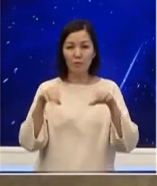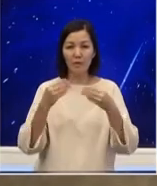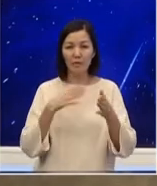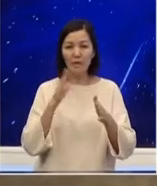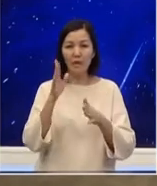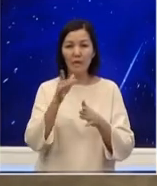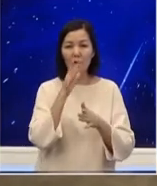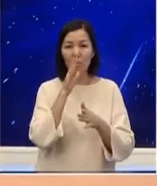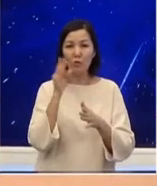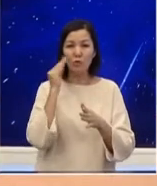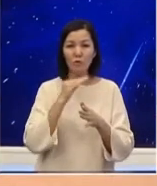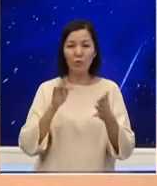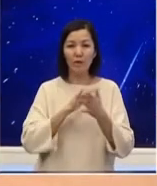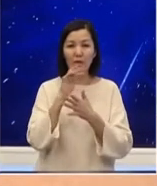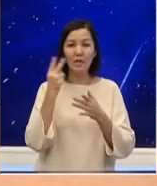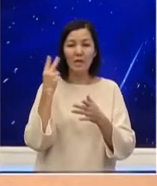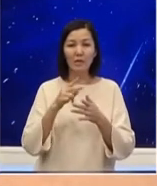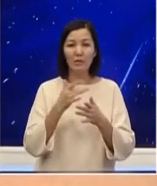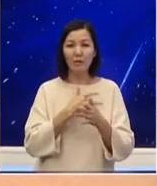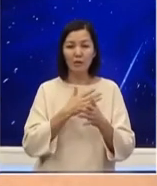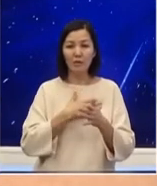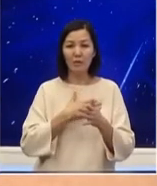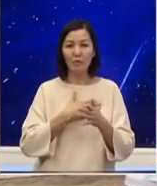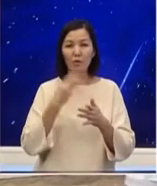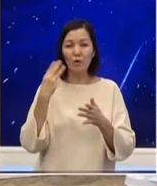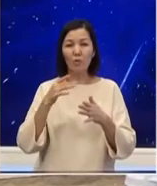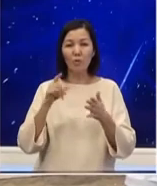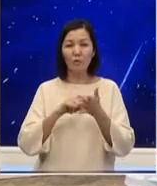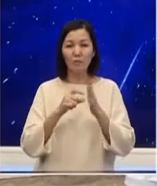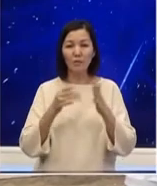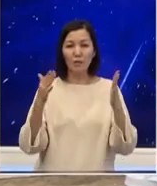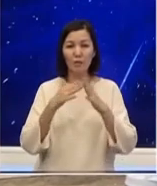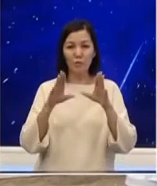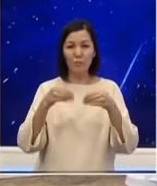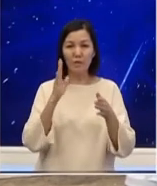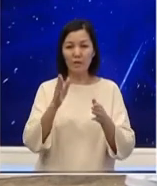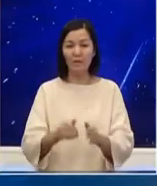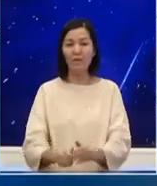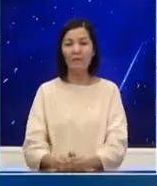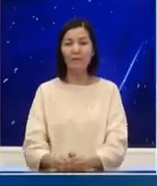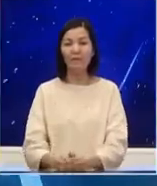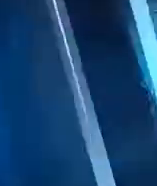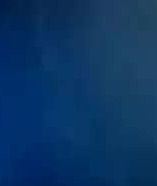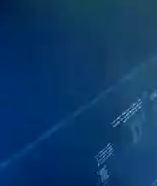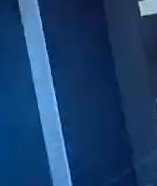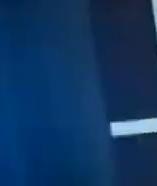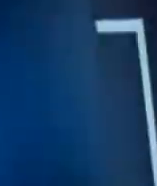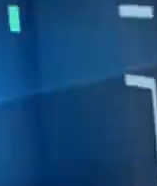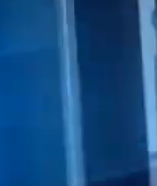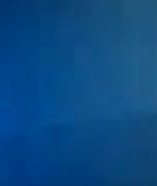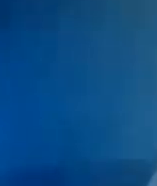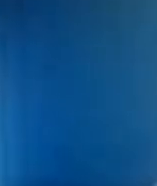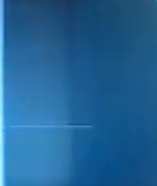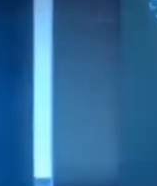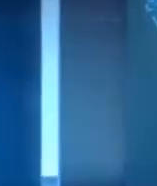Алдағы уақытта Үштөбе қаласында 20 жеке және 30 пәтерлі көп қабатты үй ел игілігіне берілмек. Медет Жұмабай, Айдос Қалиев,